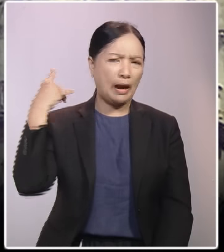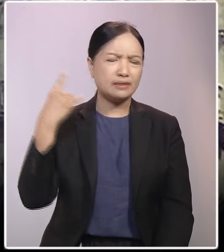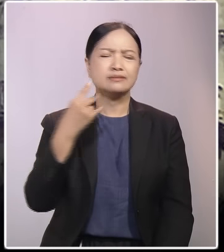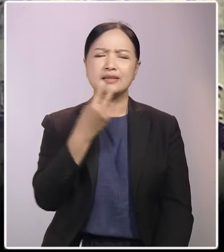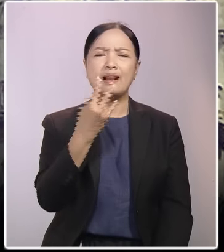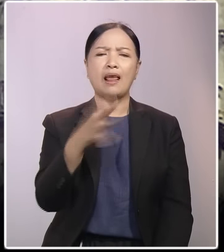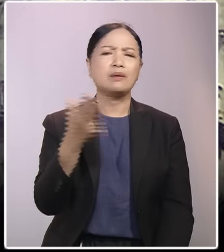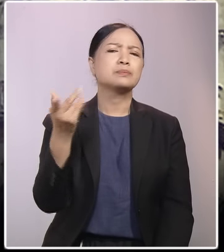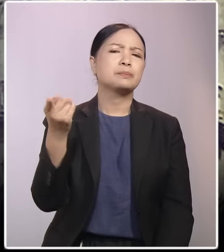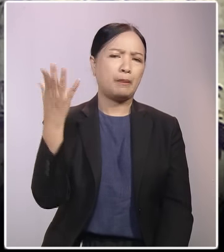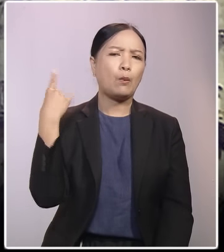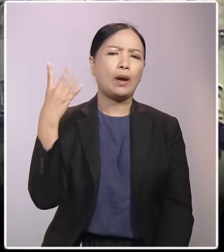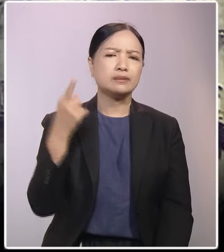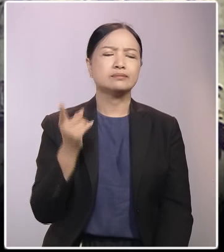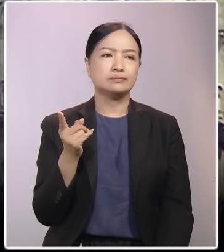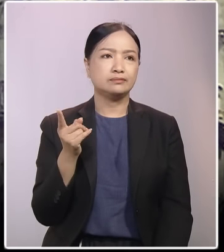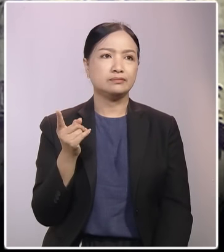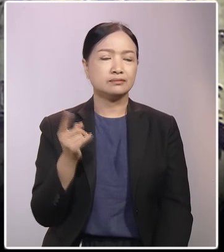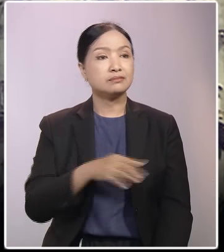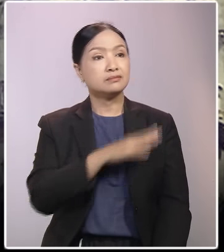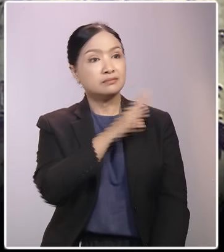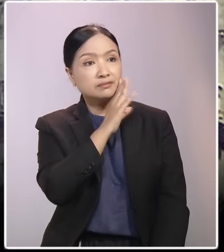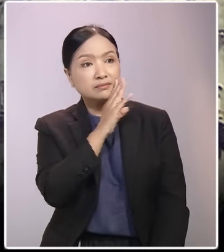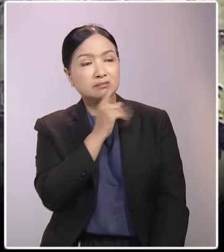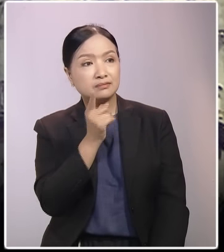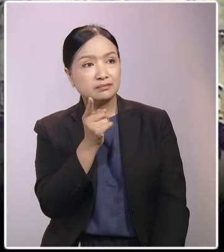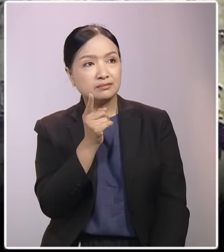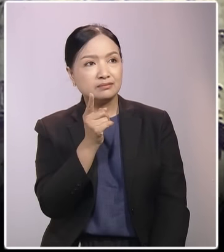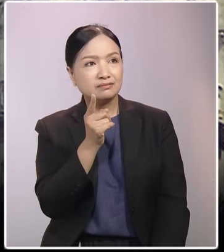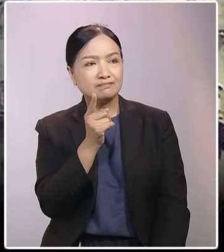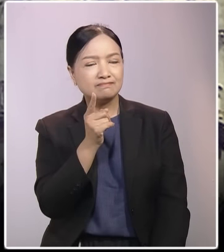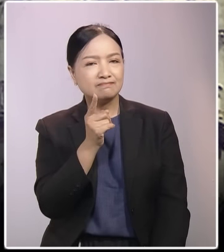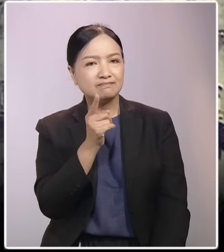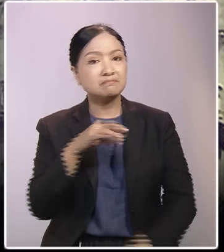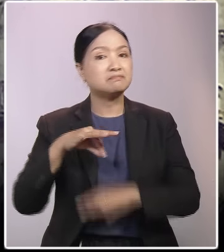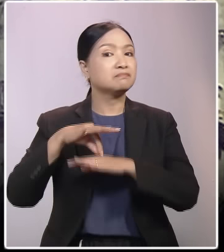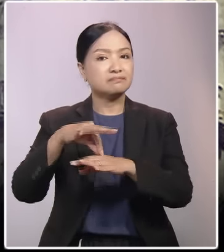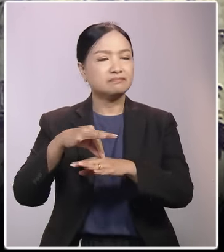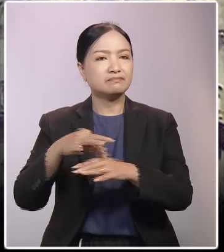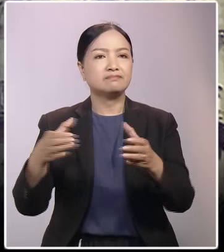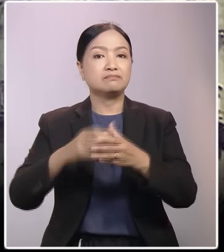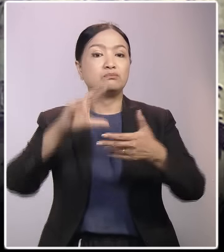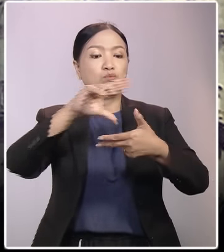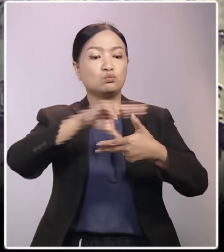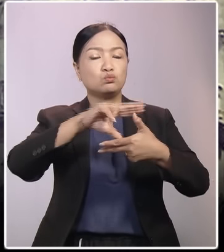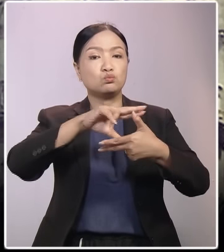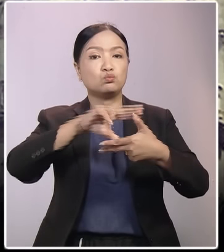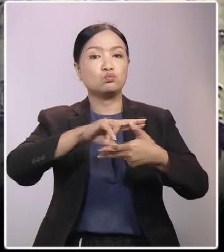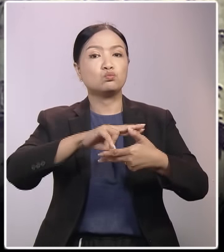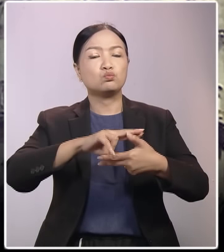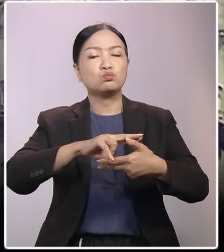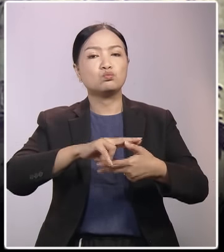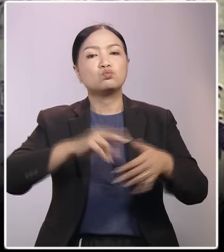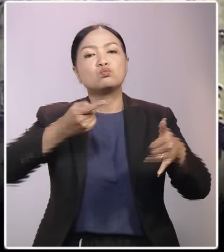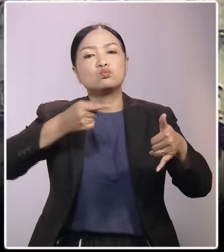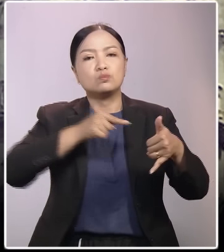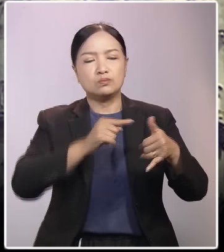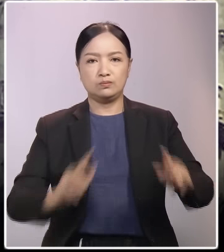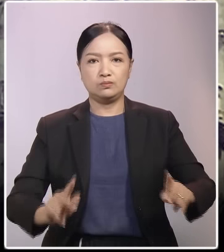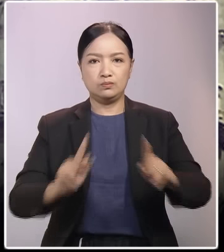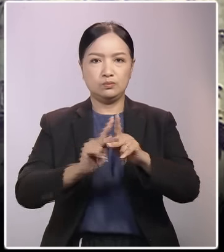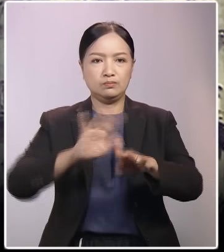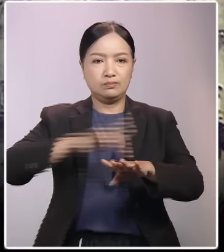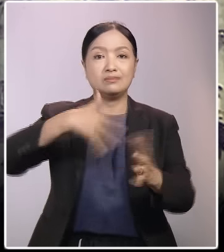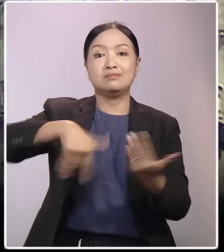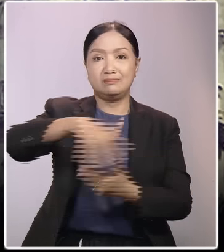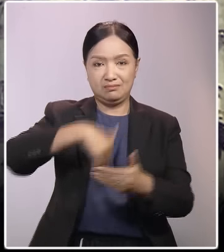ละนะเพราะฉะนั้นเนี่ยถ้าเป็นไปได้มากสุดก็คือไปเสียบที่ที่พลังประชารัฐเคยอยู่นะฮะก็คือกระทรวงทรัพย์นะคะ